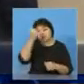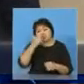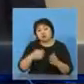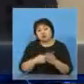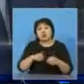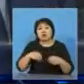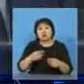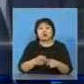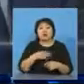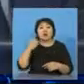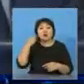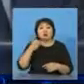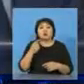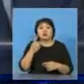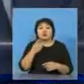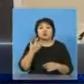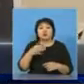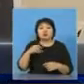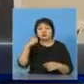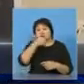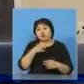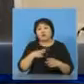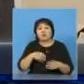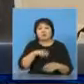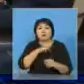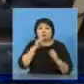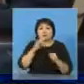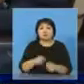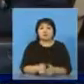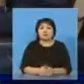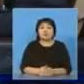хаттар табысталып, Ақтөбенің 150 жылдығына орай медаль тағылды.